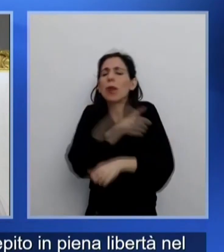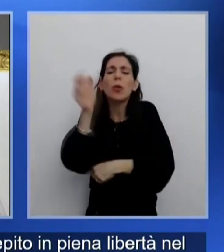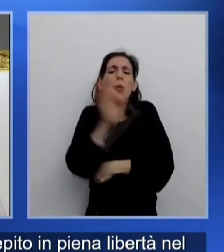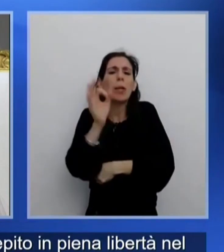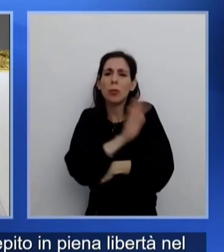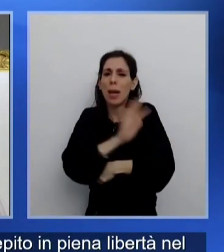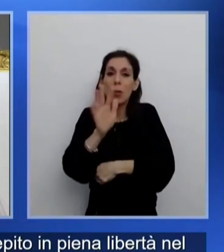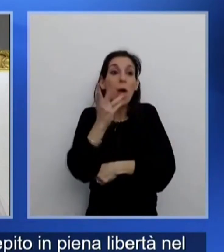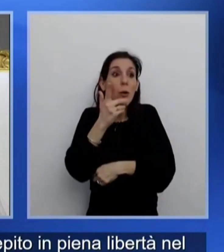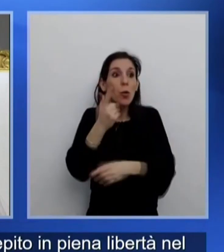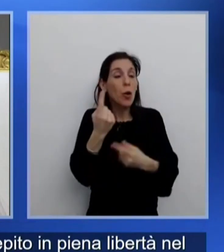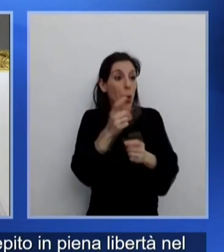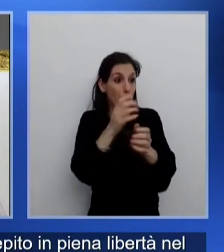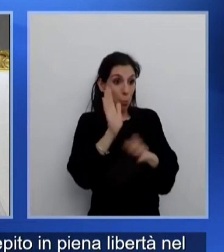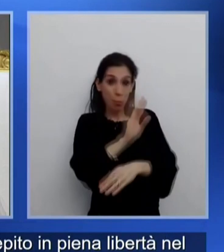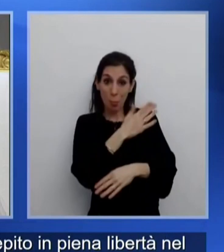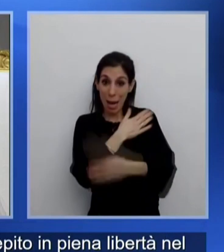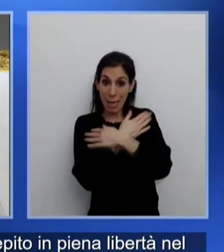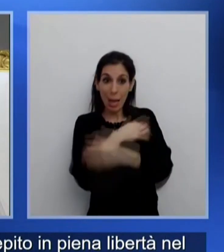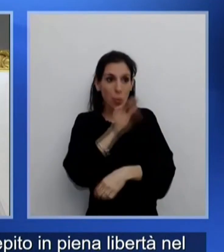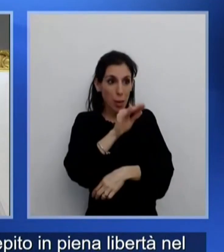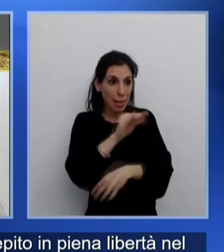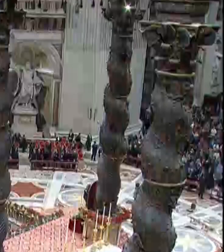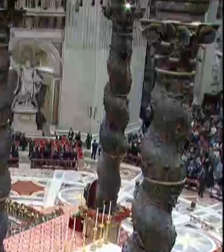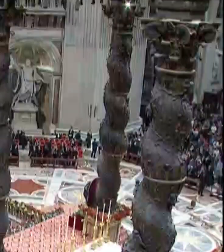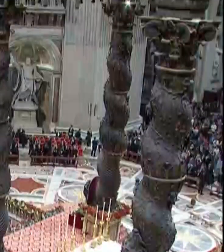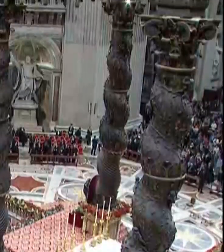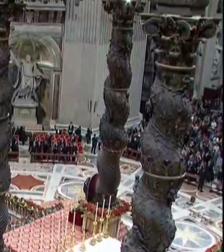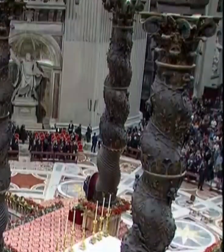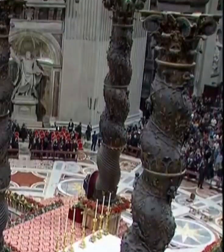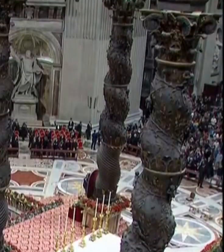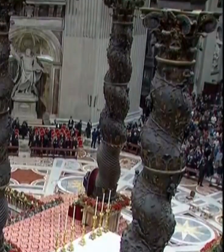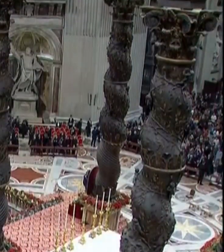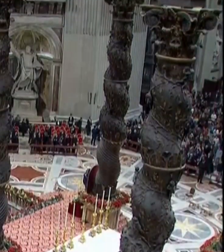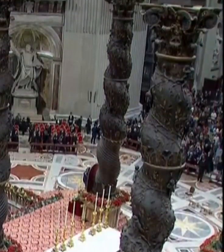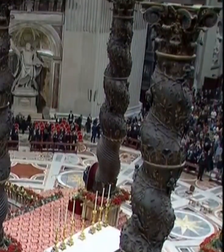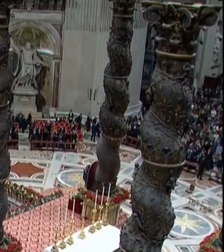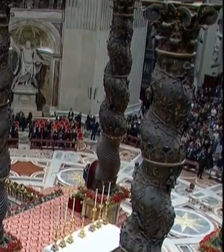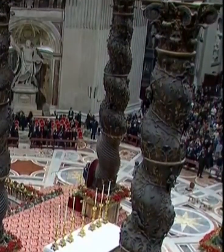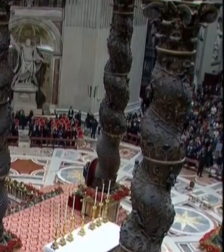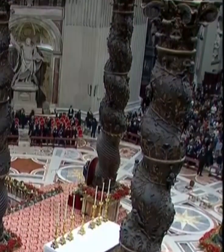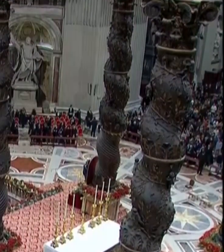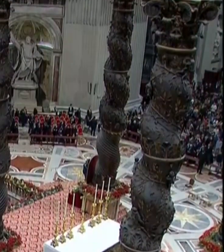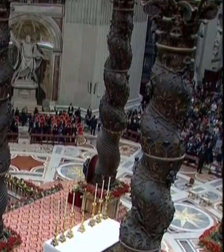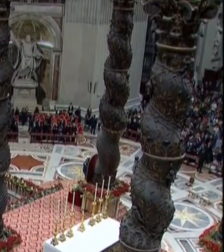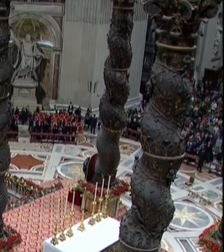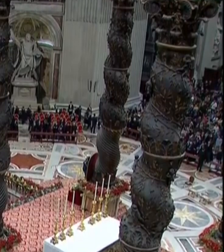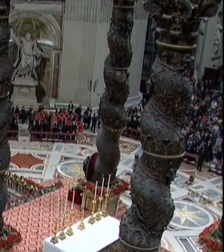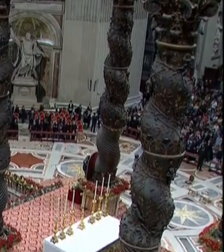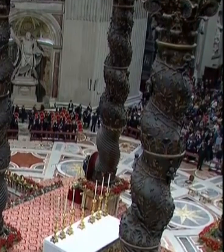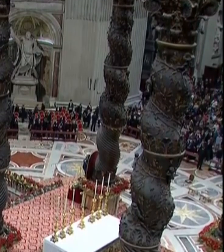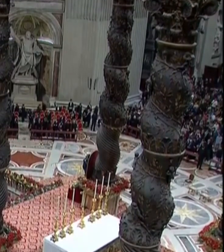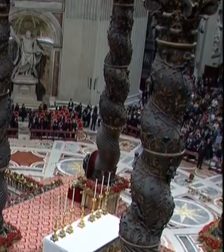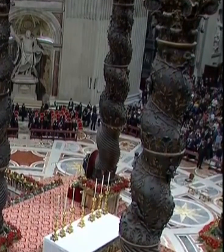di Avigliano da papa Francesco nella Basilica di San Pietro a Roma per il Te Deum di ringraziamento per la giornata mondiale della pace con la Santa Messa